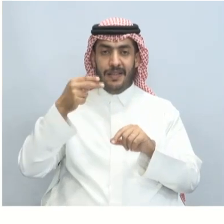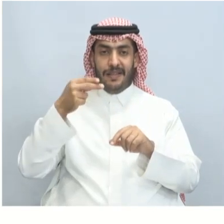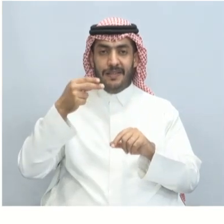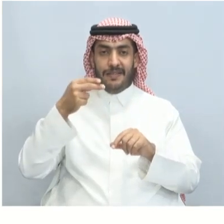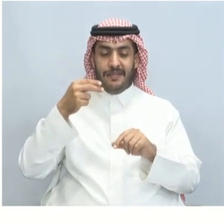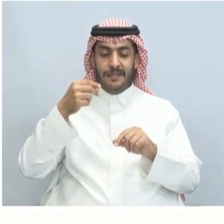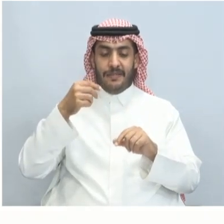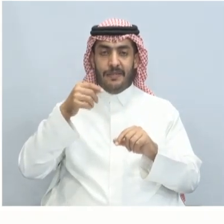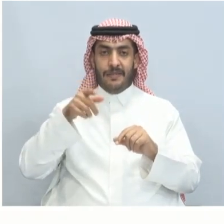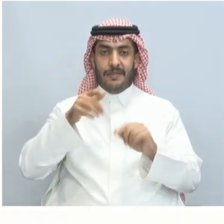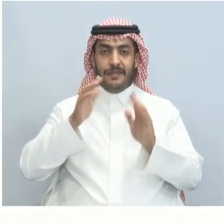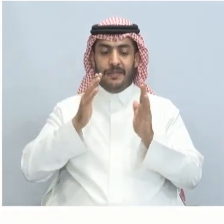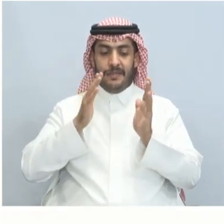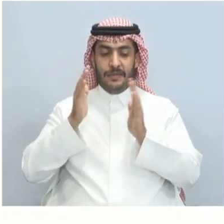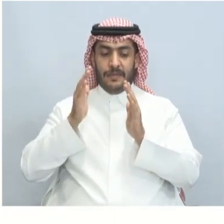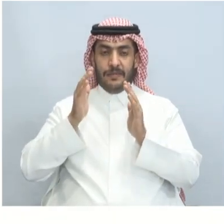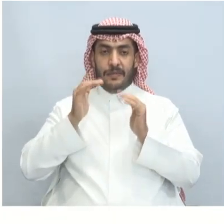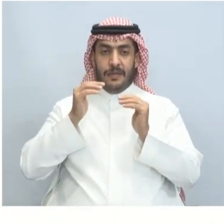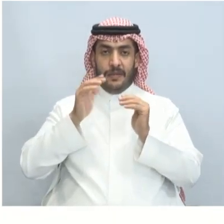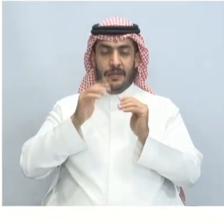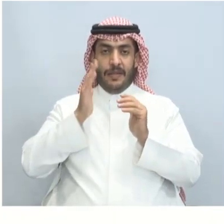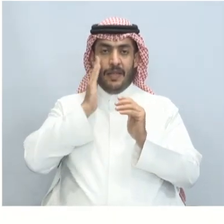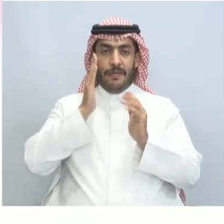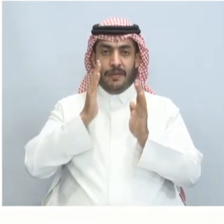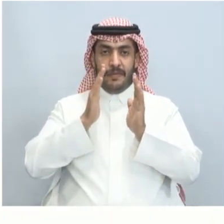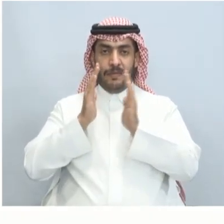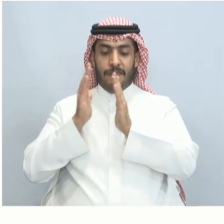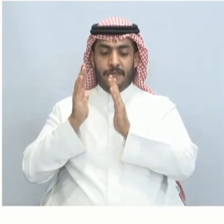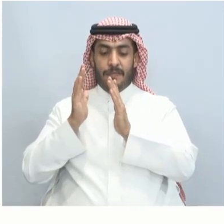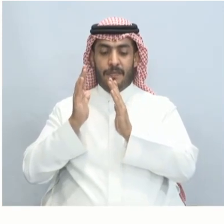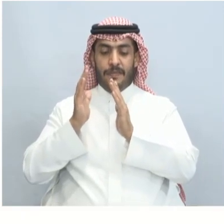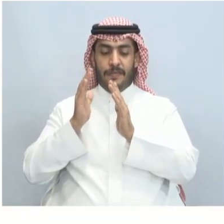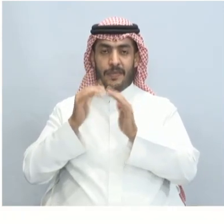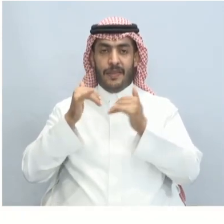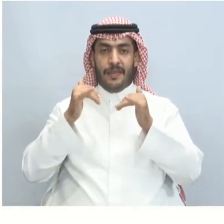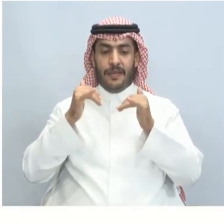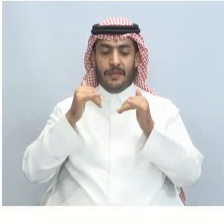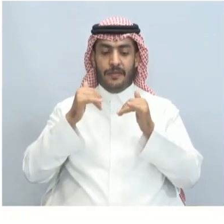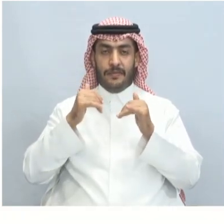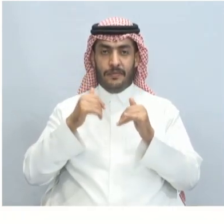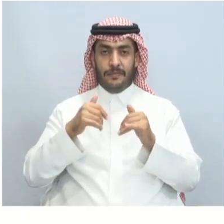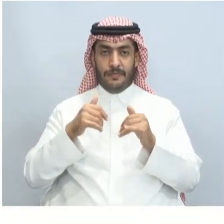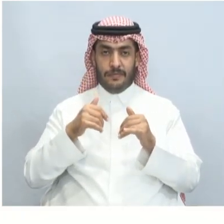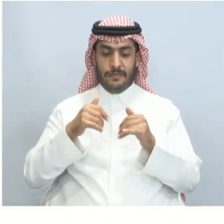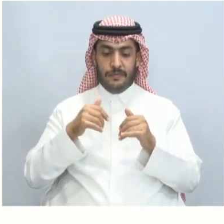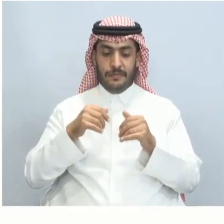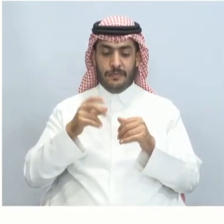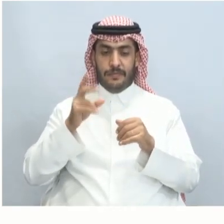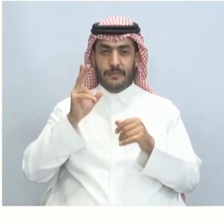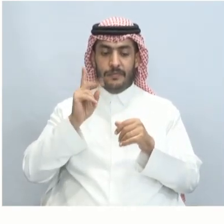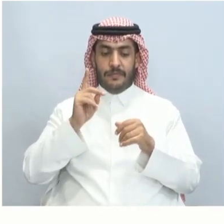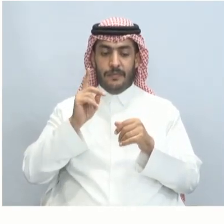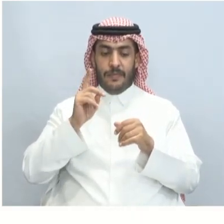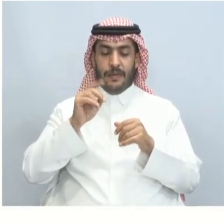عين نريد انسحاب ثلاث وحدات الى اليمين بهذه الصوره ننسحب ثلاث وحدات الى